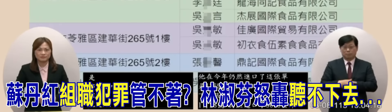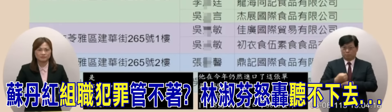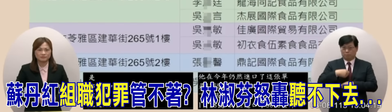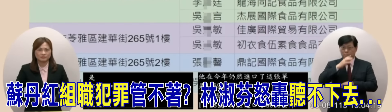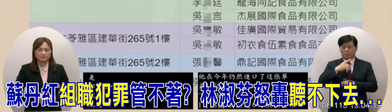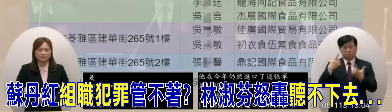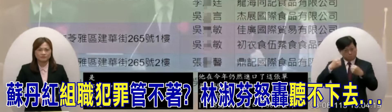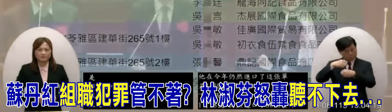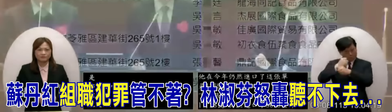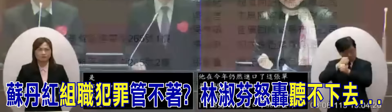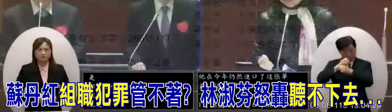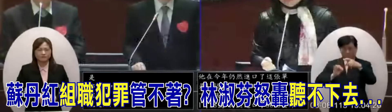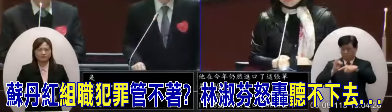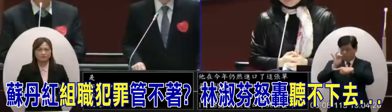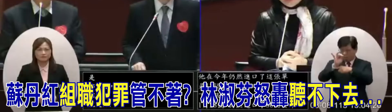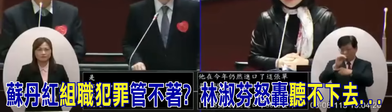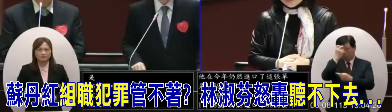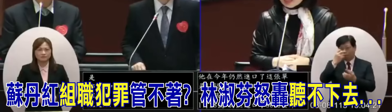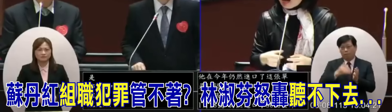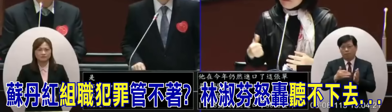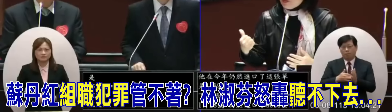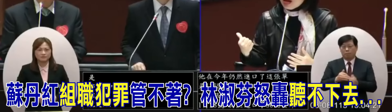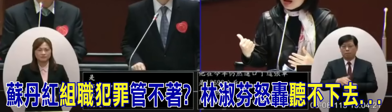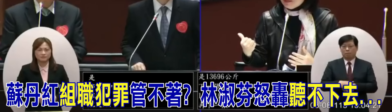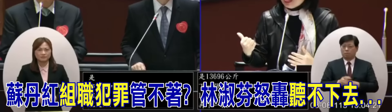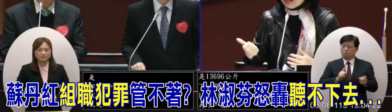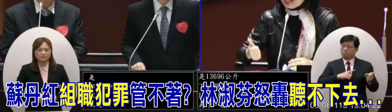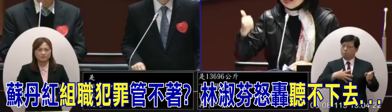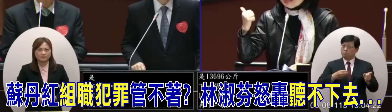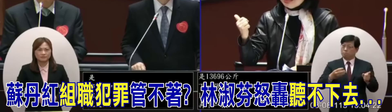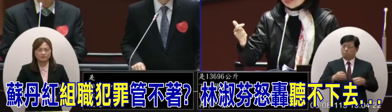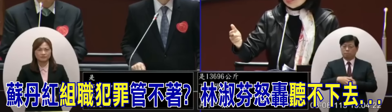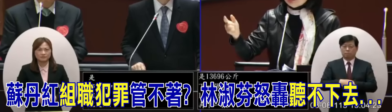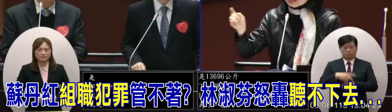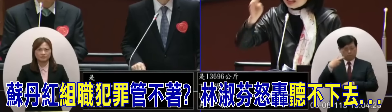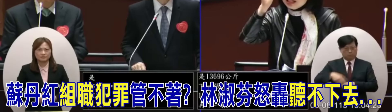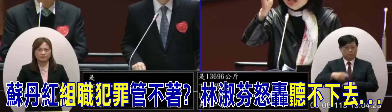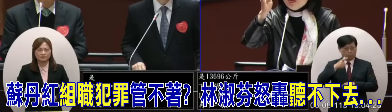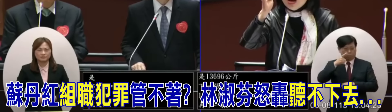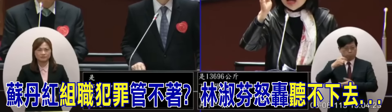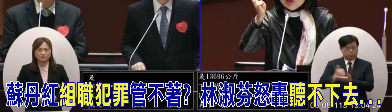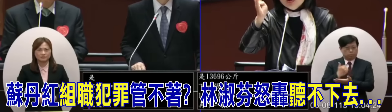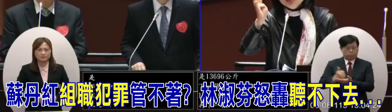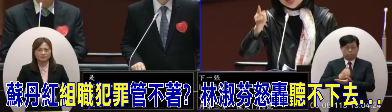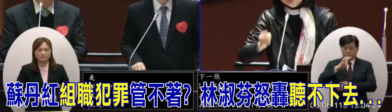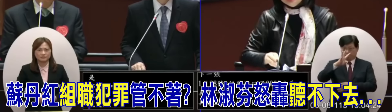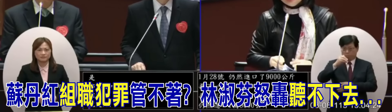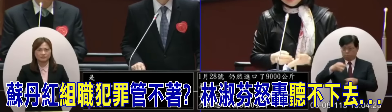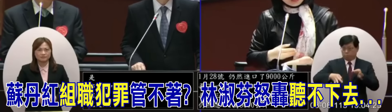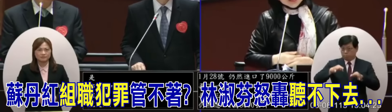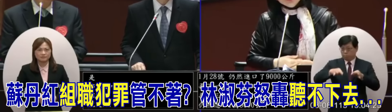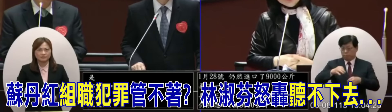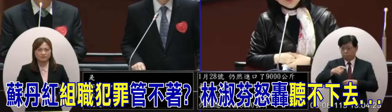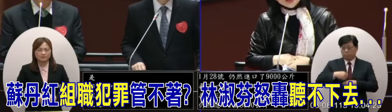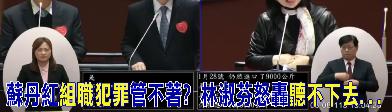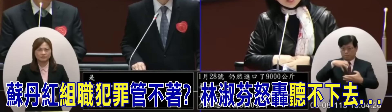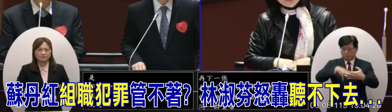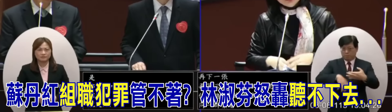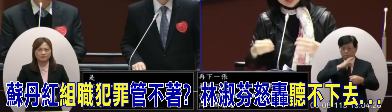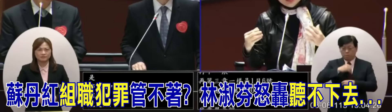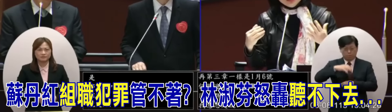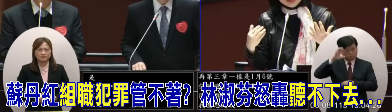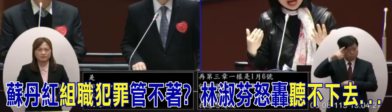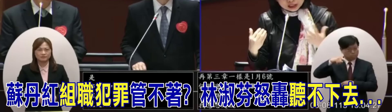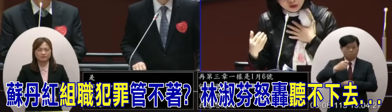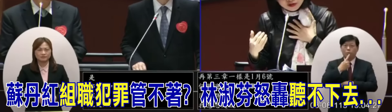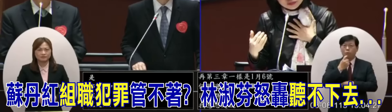要100%查了，他还不怕，仍然进口了40000公斤的含有苏丹